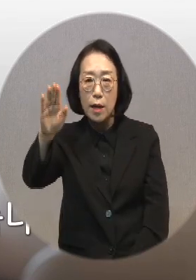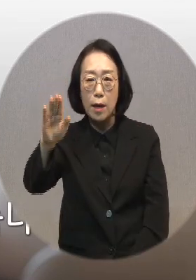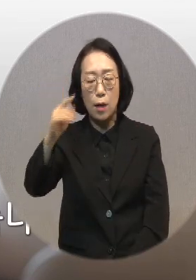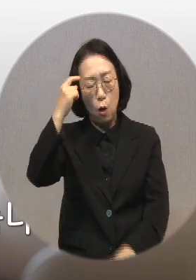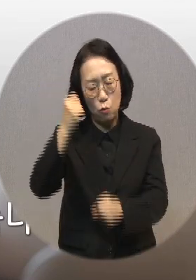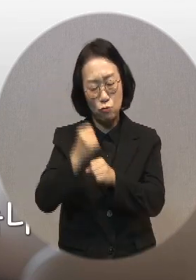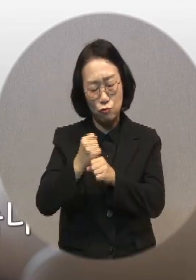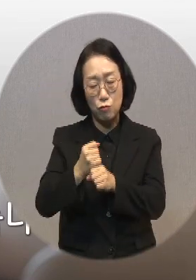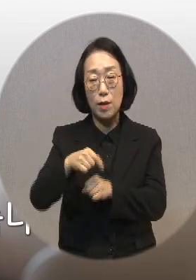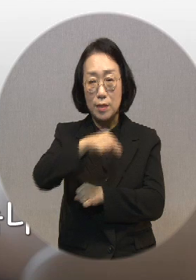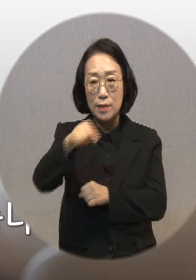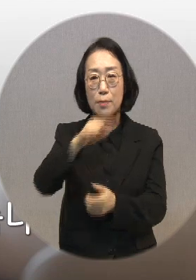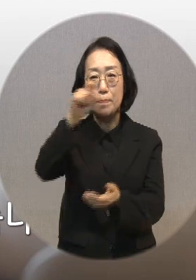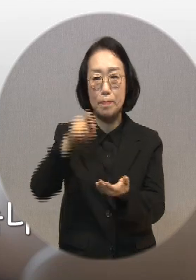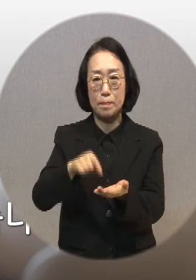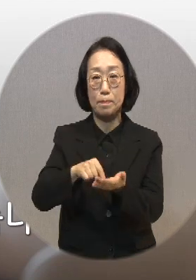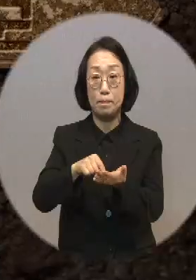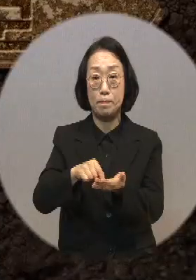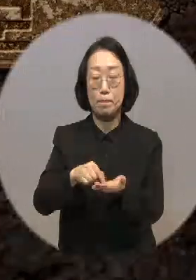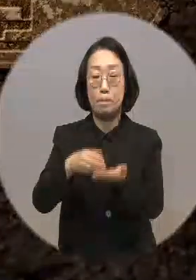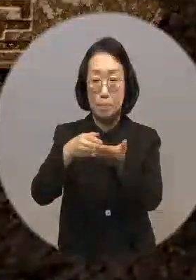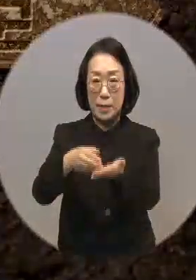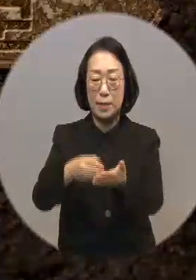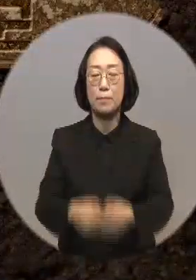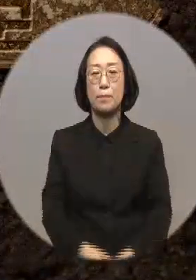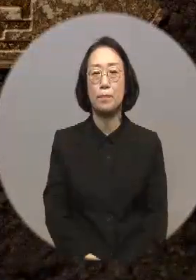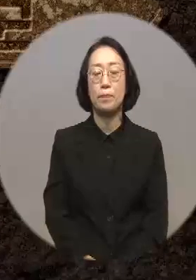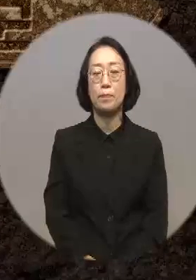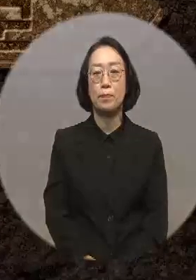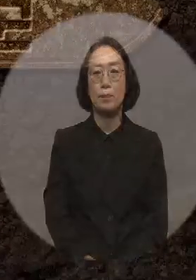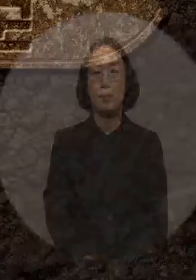질문을 던지는 주제였습니다.